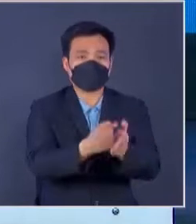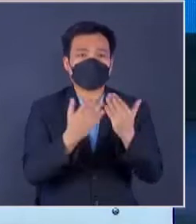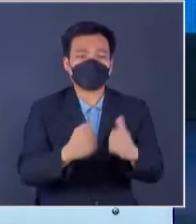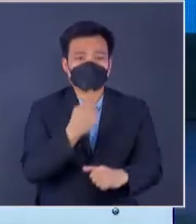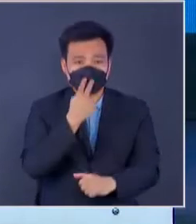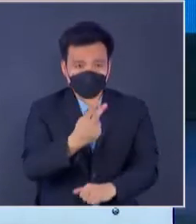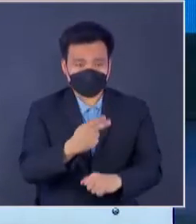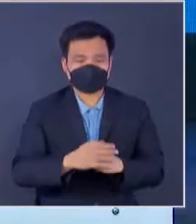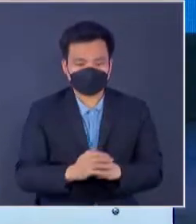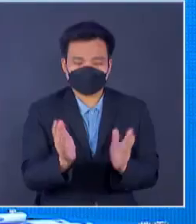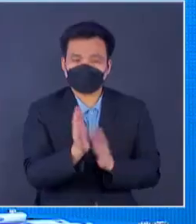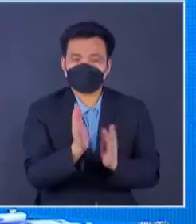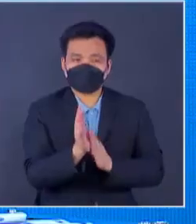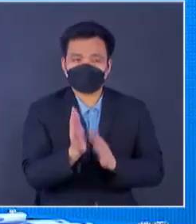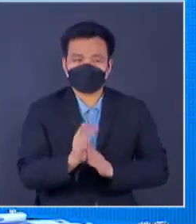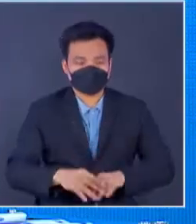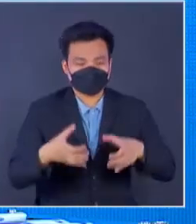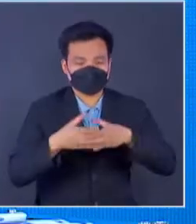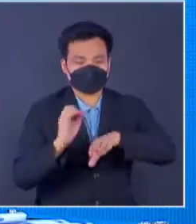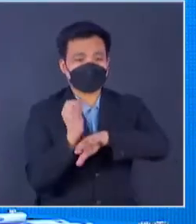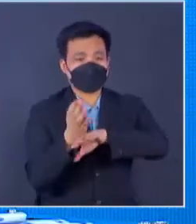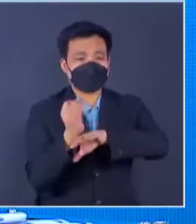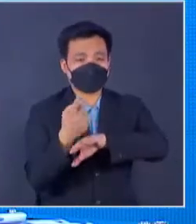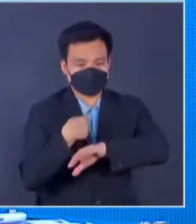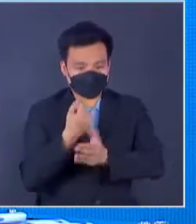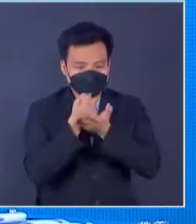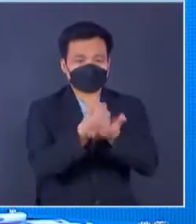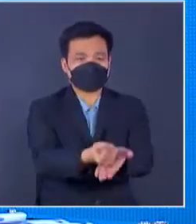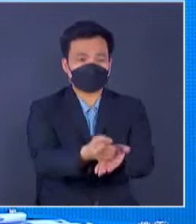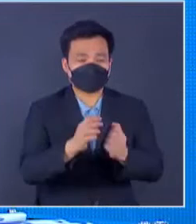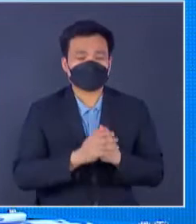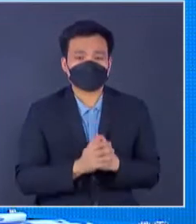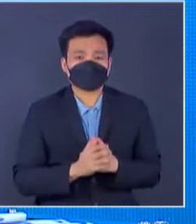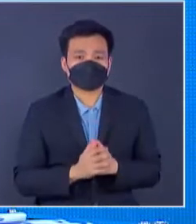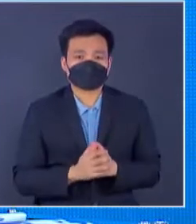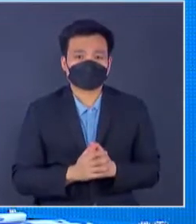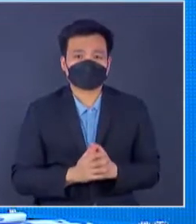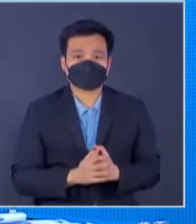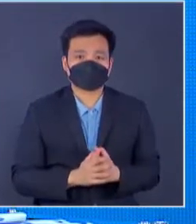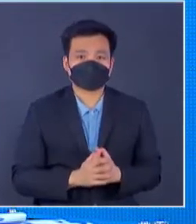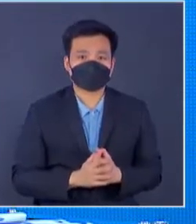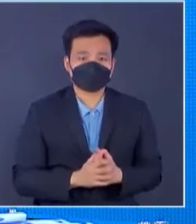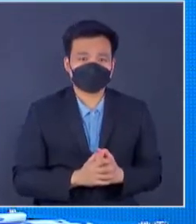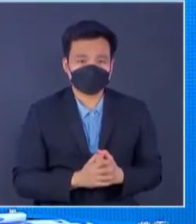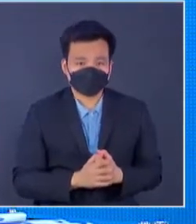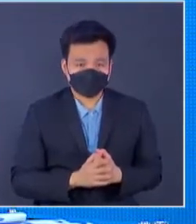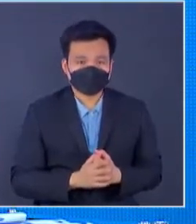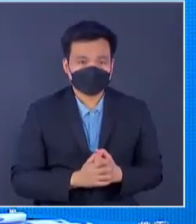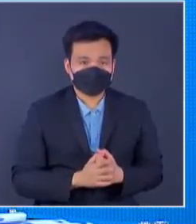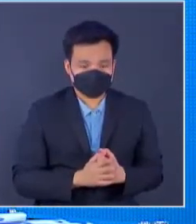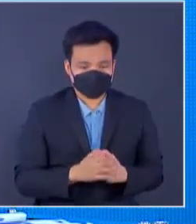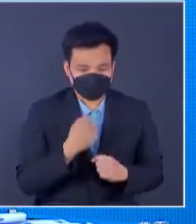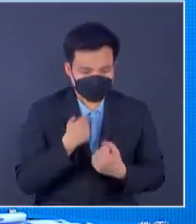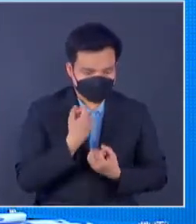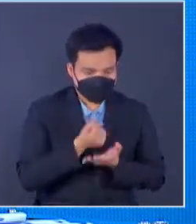ต้องไปดูครับชาวเน็ตชื่นชมอาสากู้ภัยรายนี้ครับเพราะว่าออกปฏิบัติหน้าที่โอ้โหทำทุกอย่างได้อย่างเต็ม